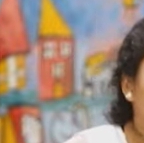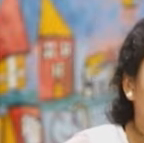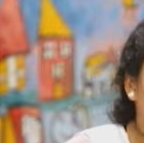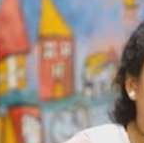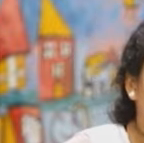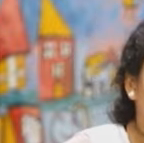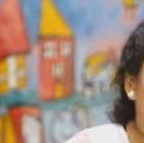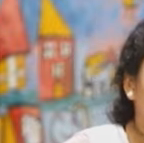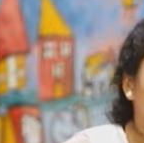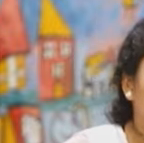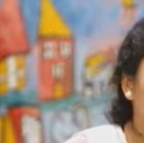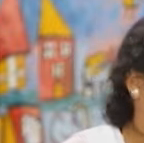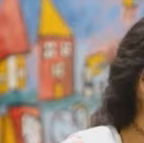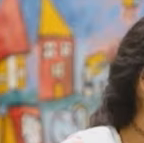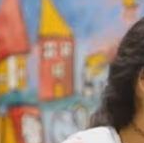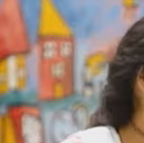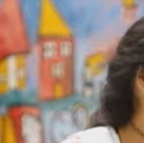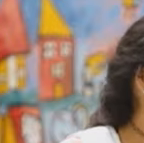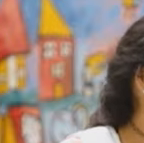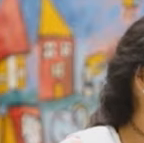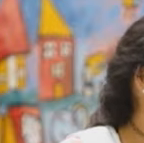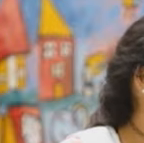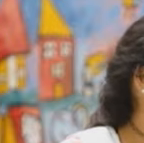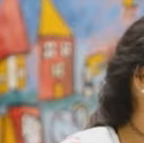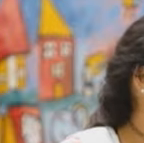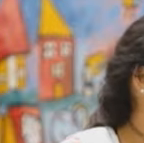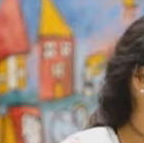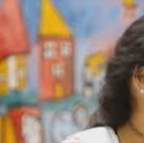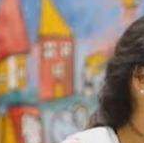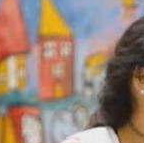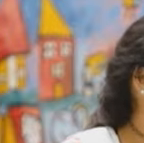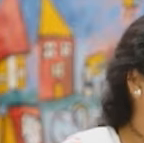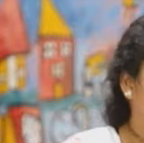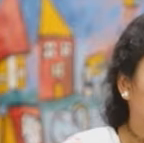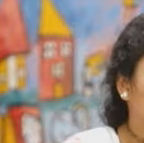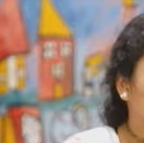seguire quello che dicono. E ne soffro perché mi sento isolata nella comunicazione.